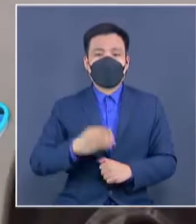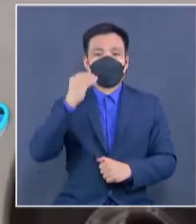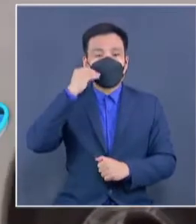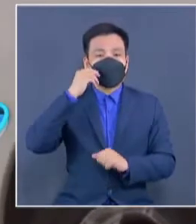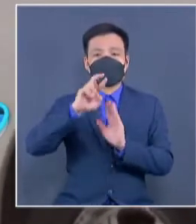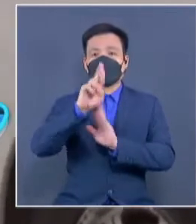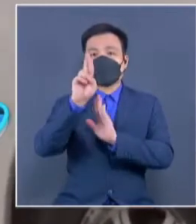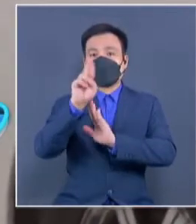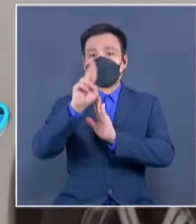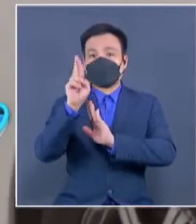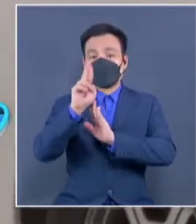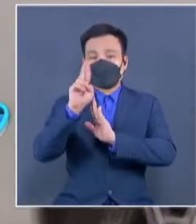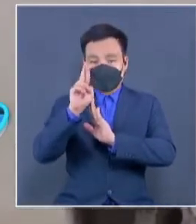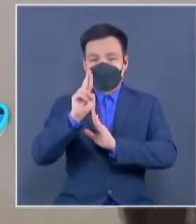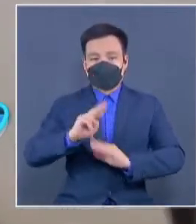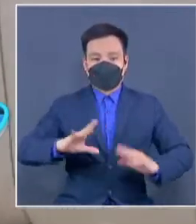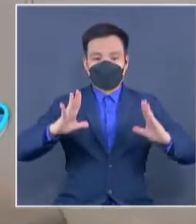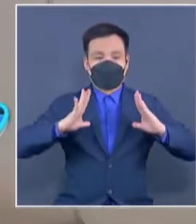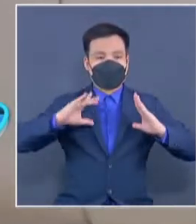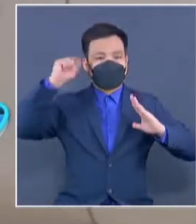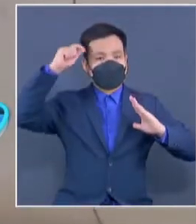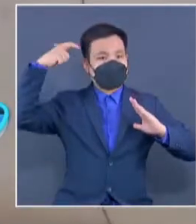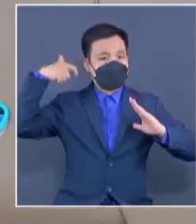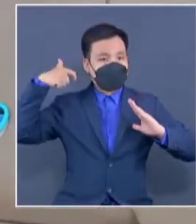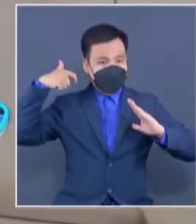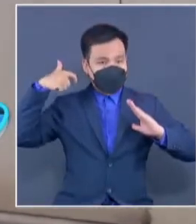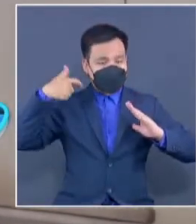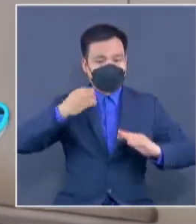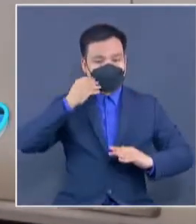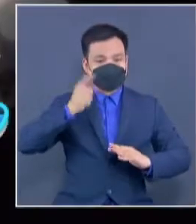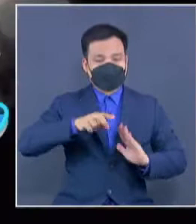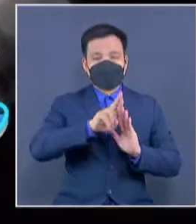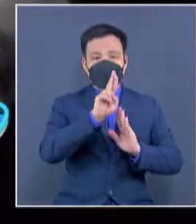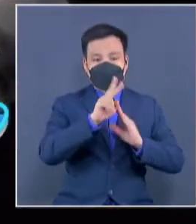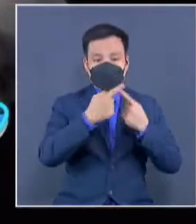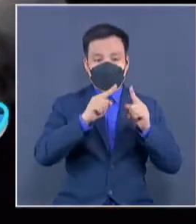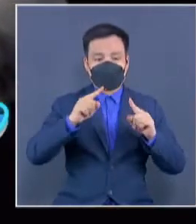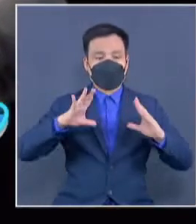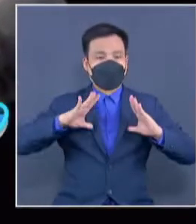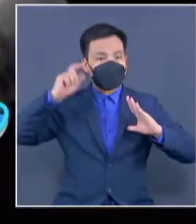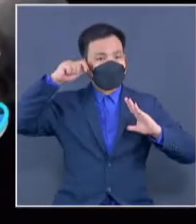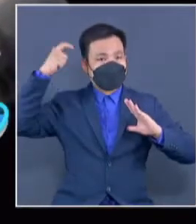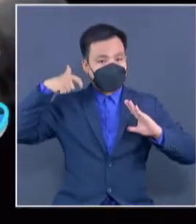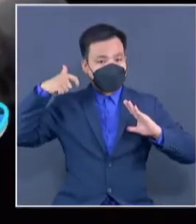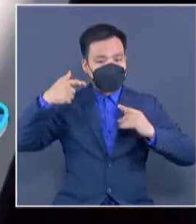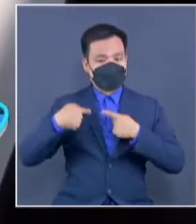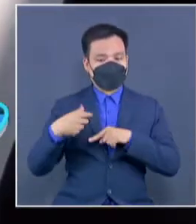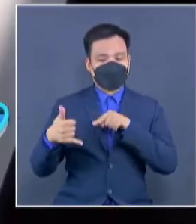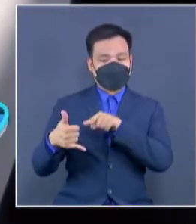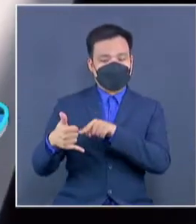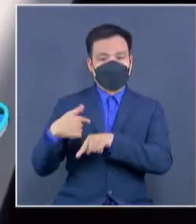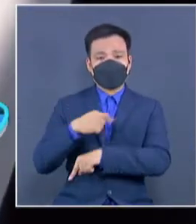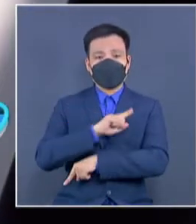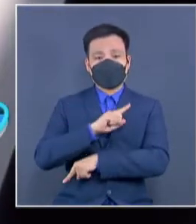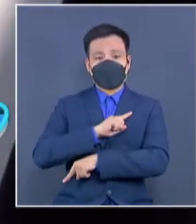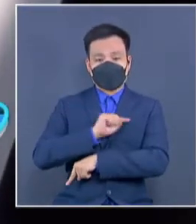รายพักอาศัยอยู่ที่เมียนมาครับแต่ปรากฏว่าหน้าที่ของเขาเนี่ยคือการลักลอบจำหน่ายยาเสพ